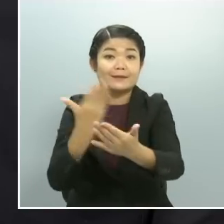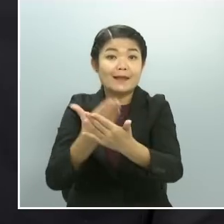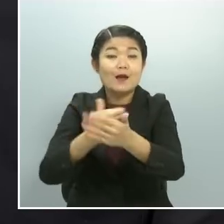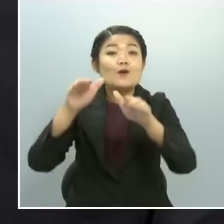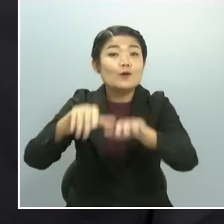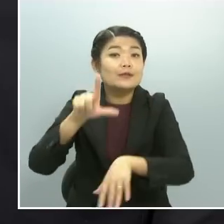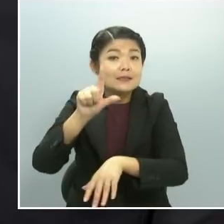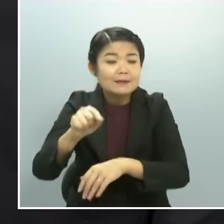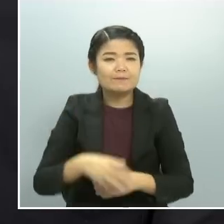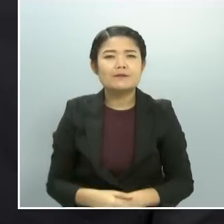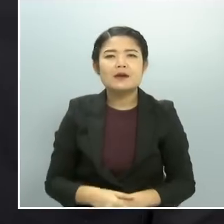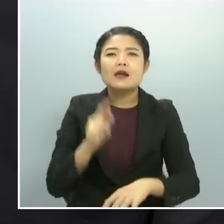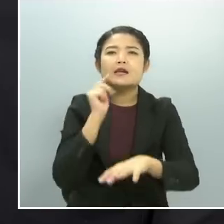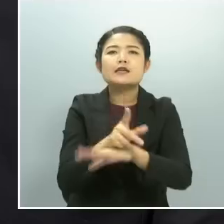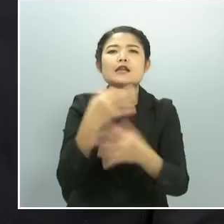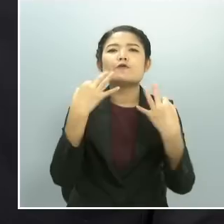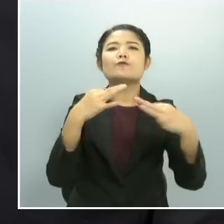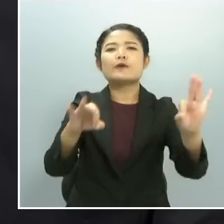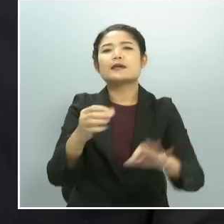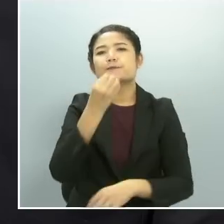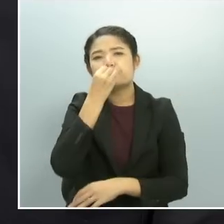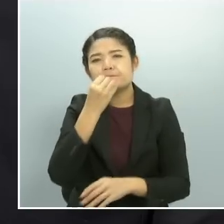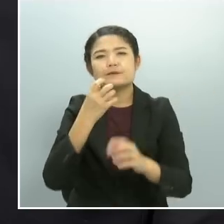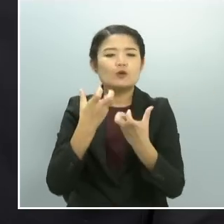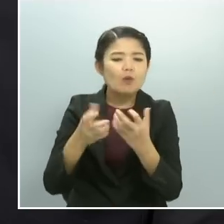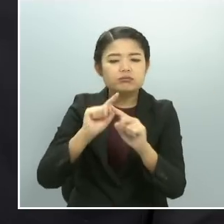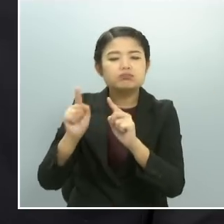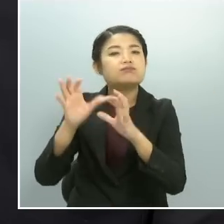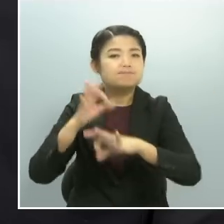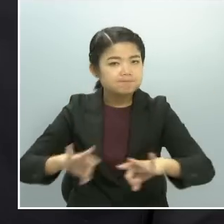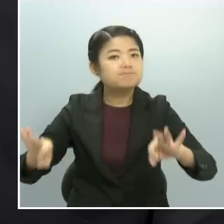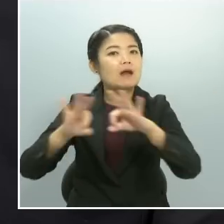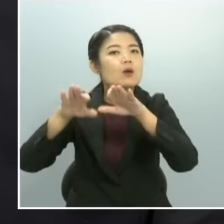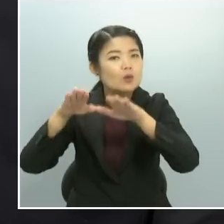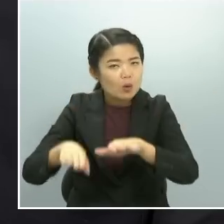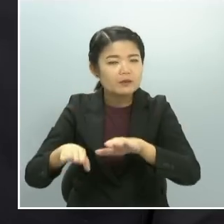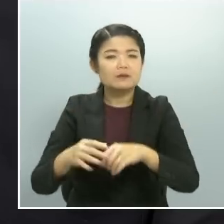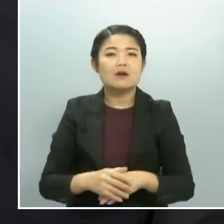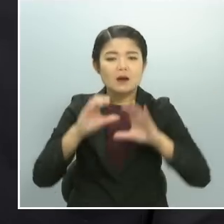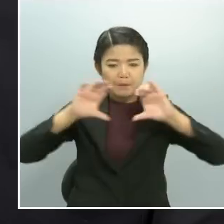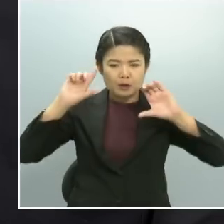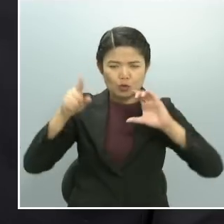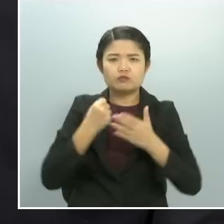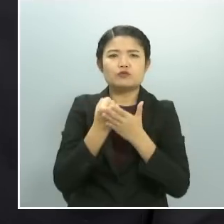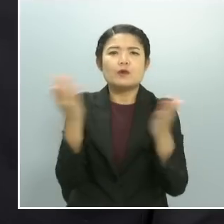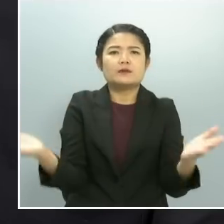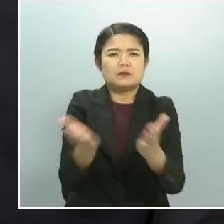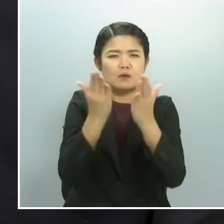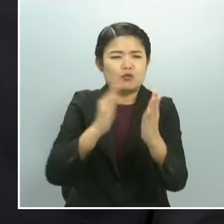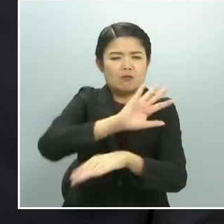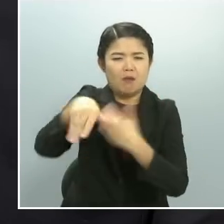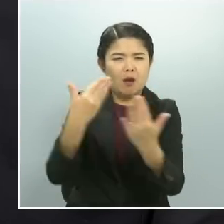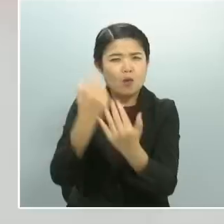ราคาประหยัดอาหารสินค้าอุปโภคที่สำคัญนี่คือสิ่งที่ภาครัฐควรผลักดันอย่างเป็นระบบและทั่วถึง